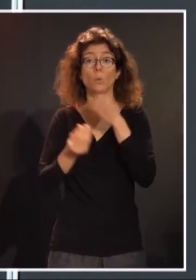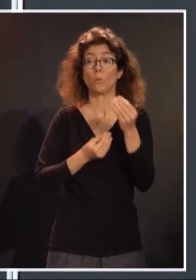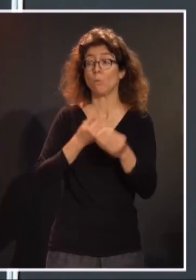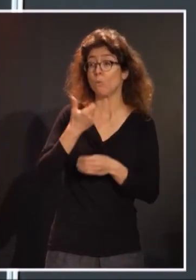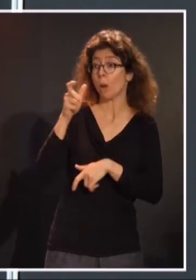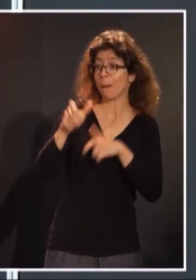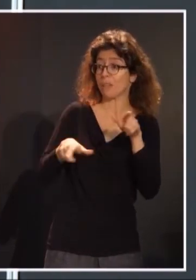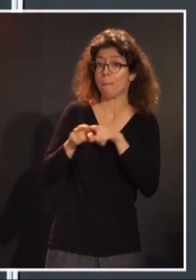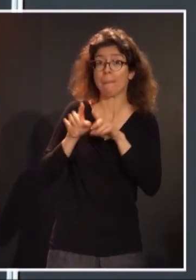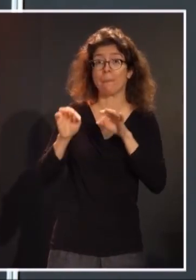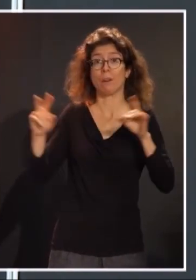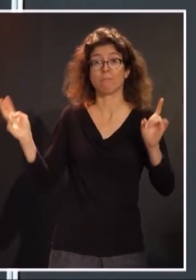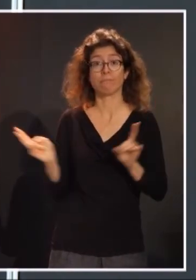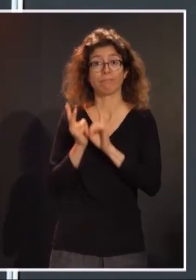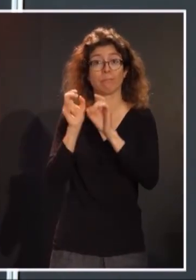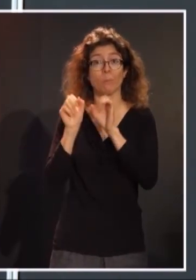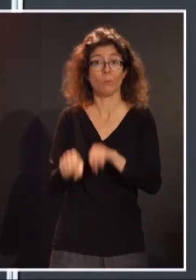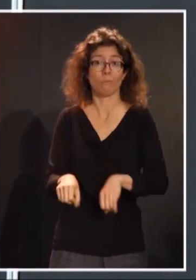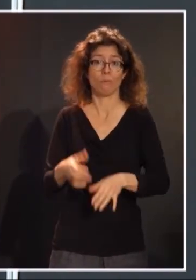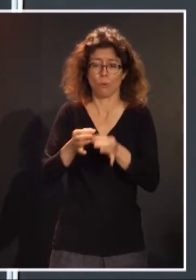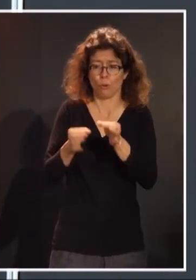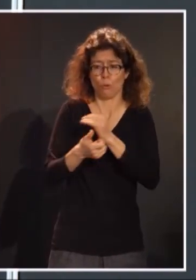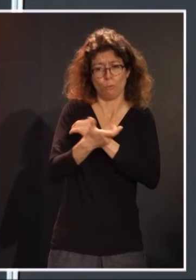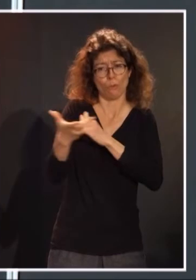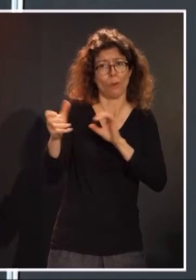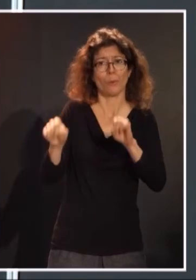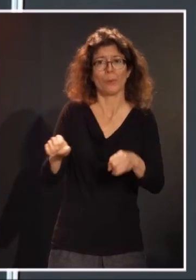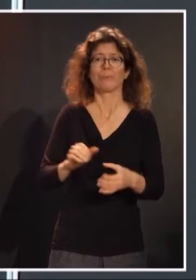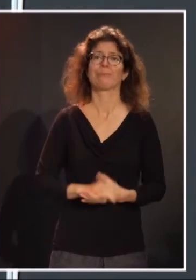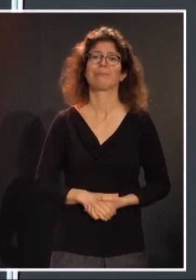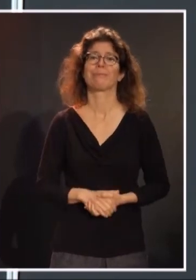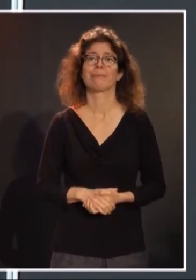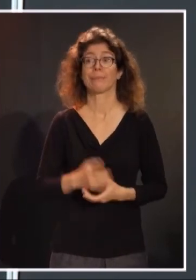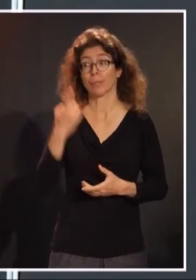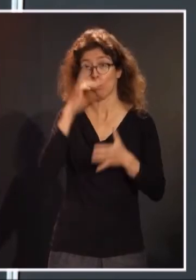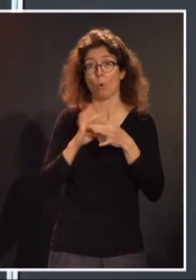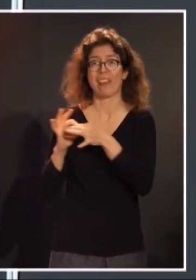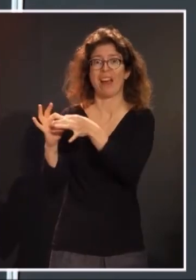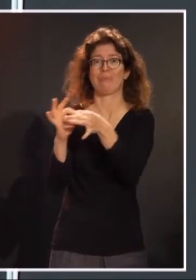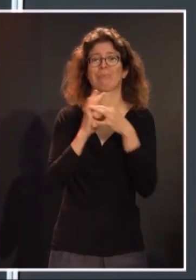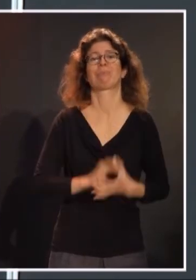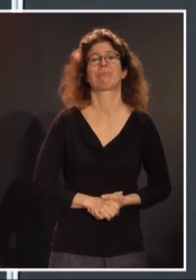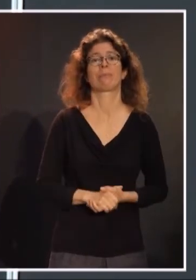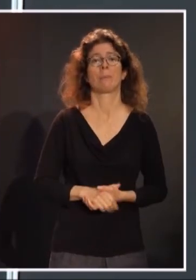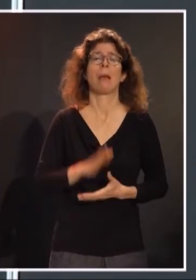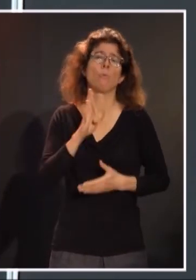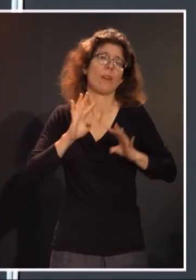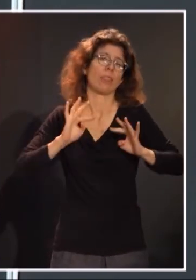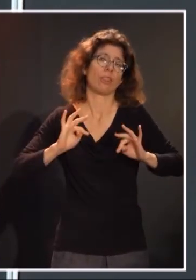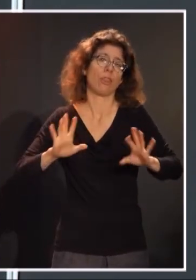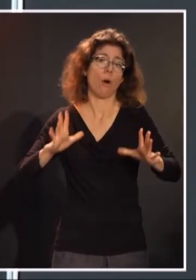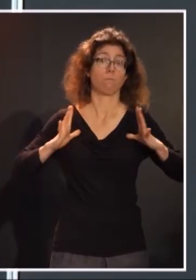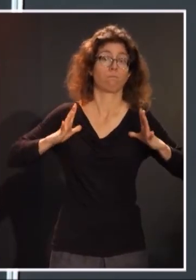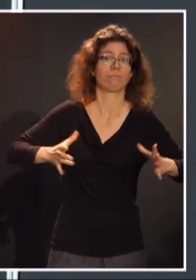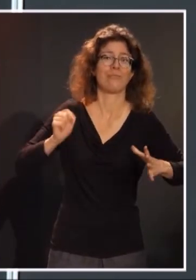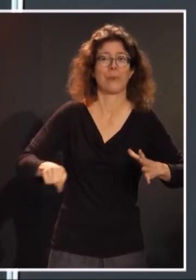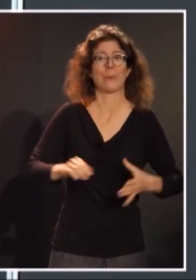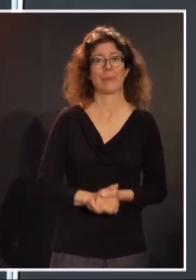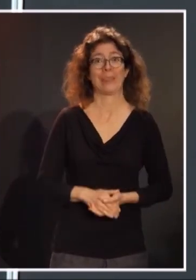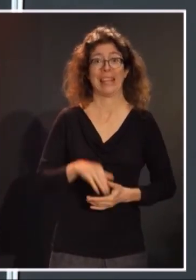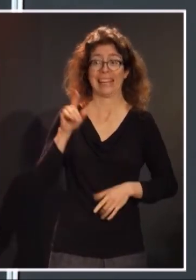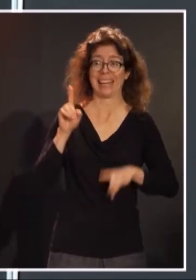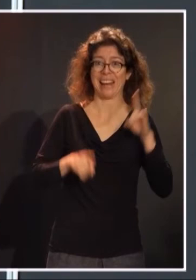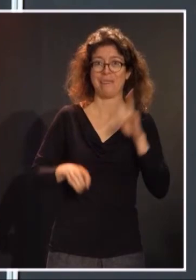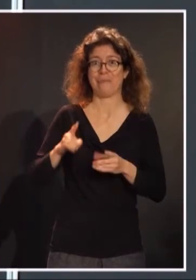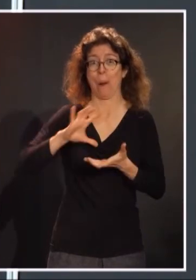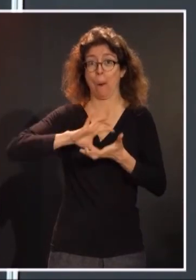Il y a plusieurs, on peut imaginer plusieurs solutions pour que le lien se fasse. Mais ça prend du temps et de l'investissement, qui parfois peut être